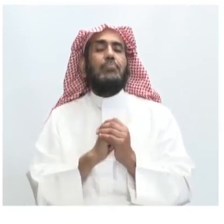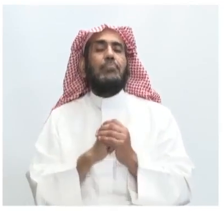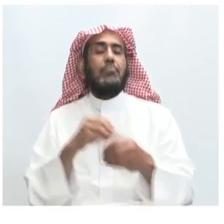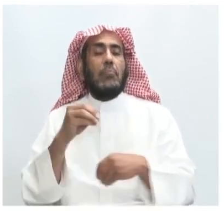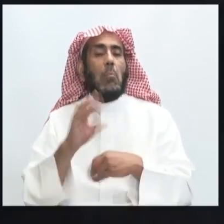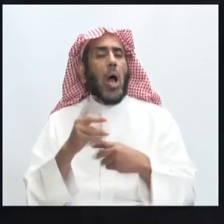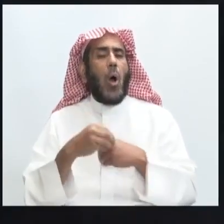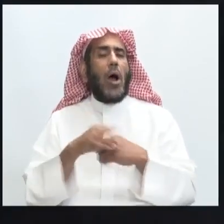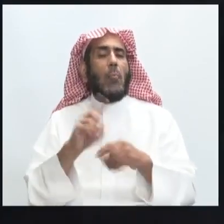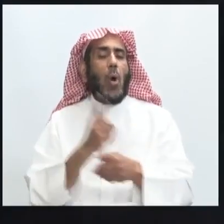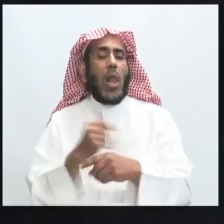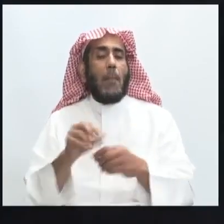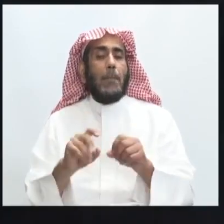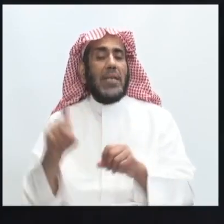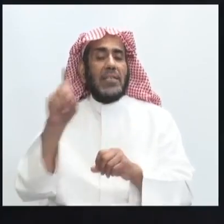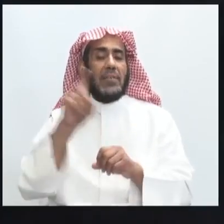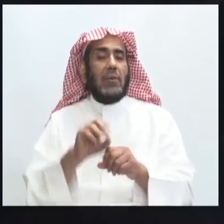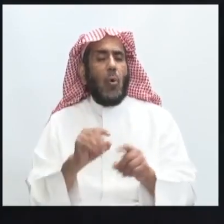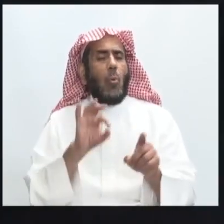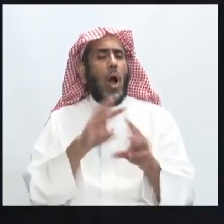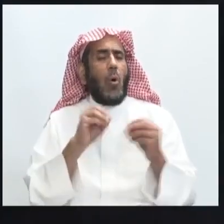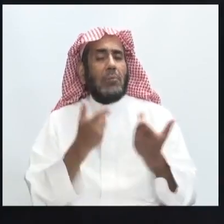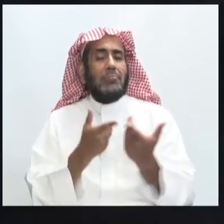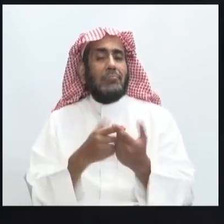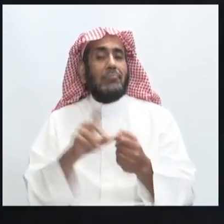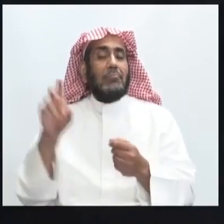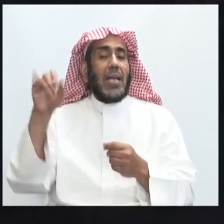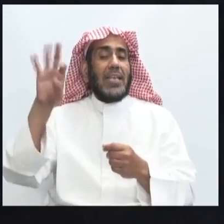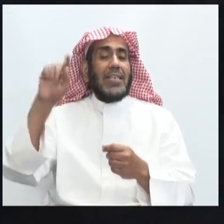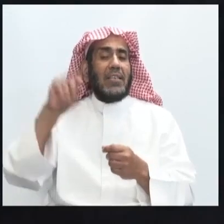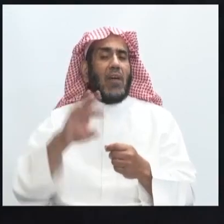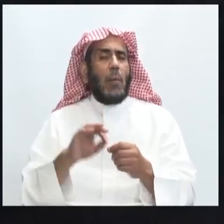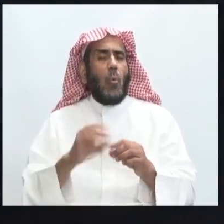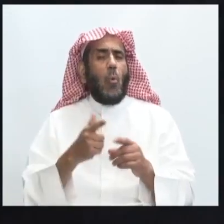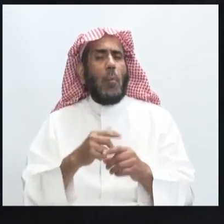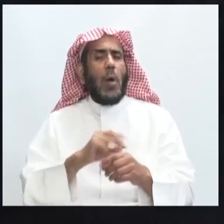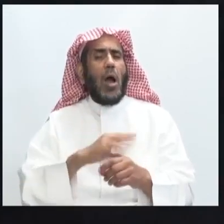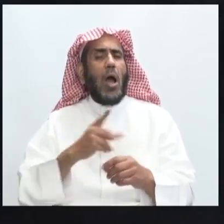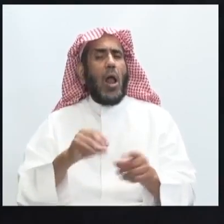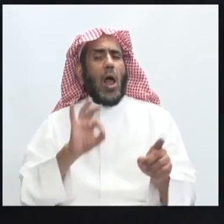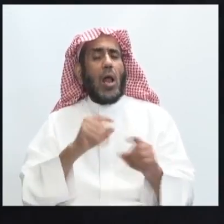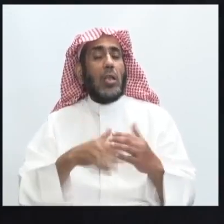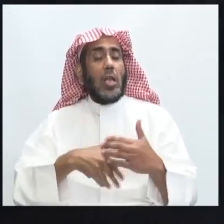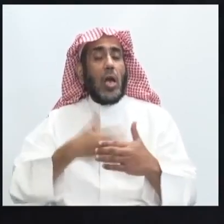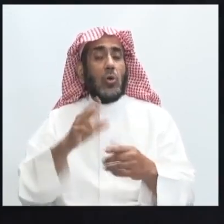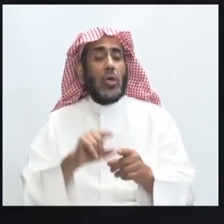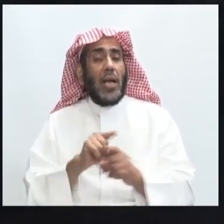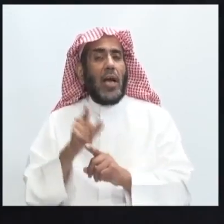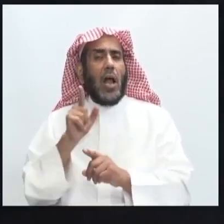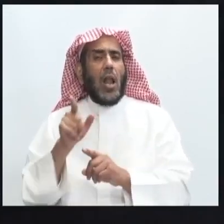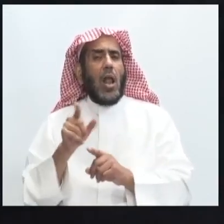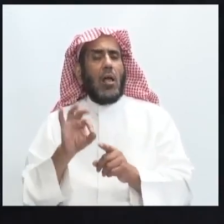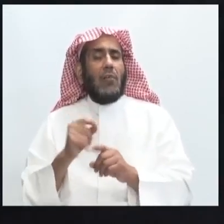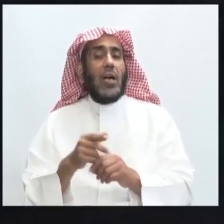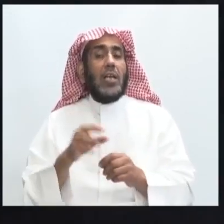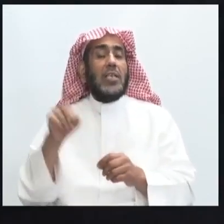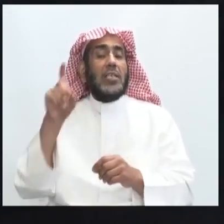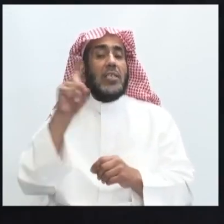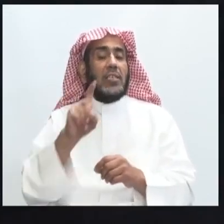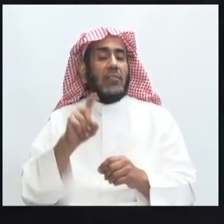ما هو الاستفهام وما تعريف الاستفهام وما الاغراض التي يخرج اليها الاستفهام سنعرف ذلك